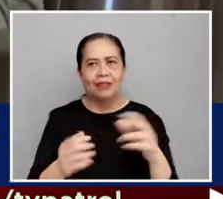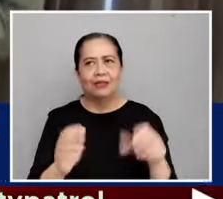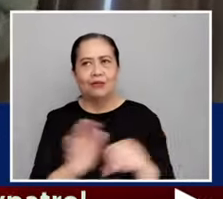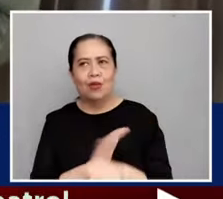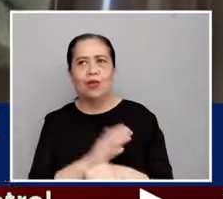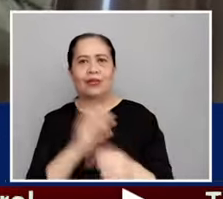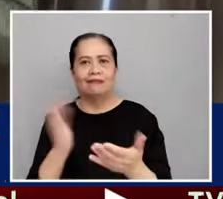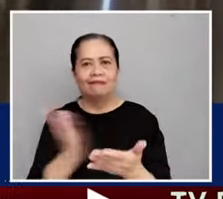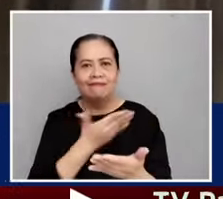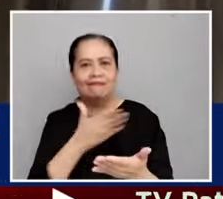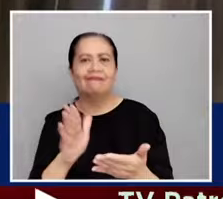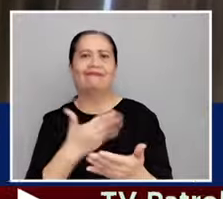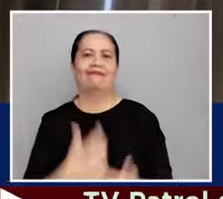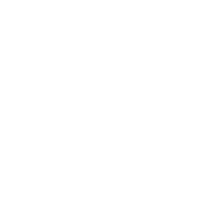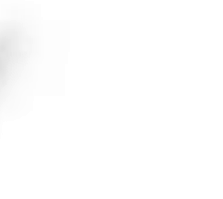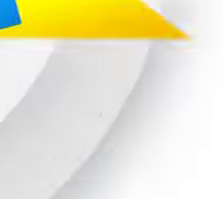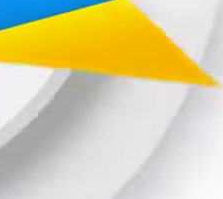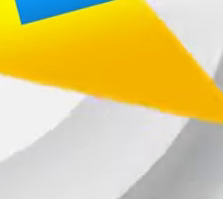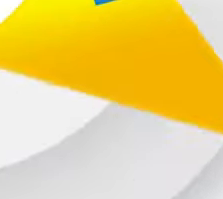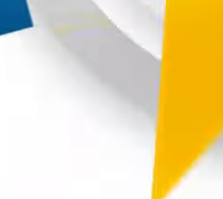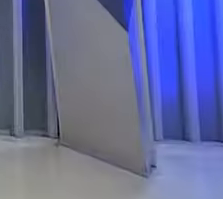kantahan.